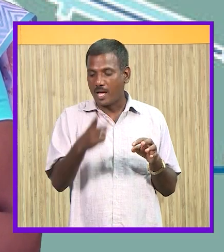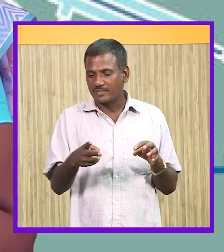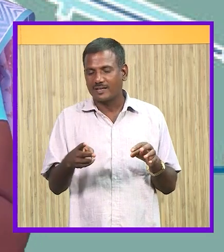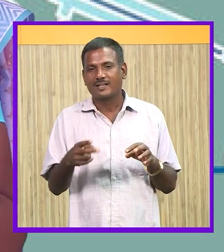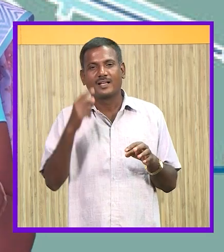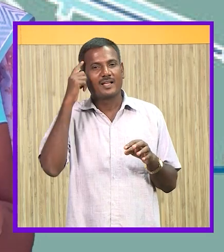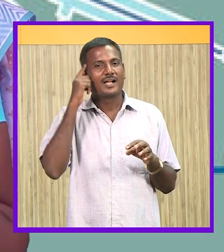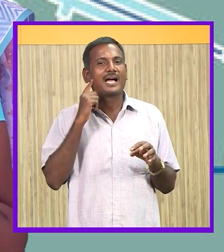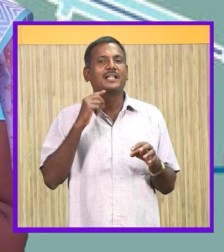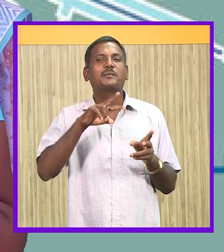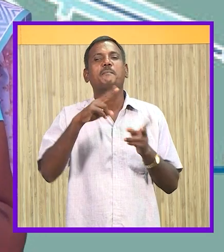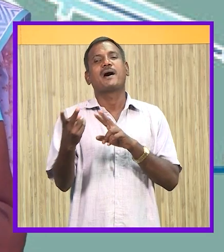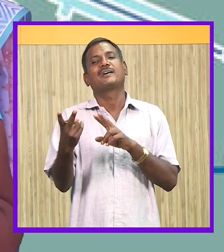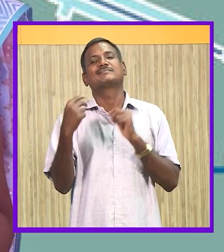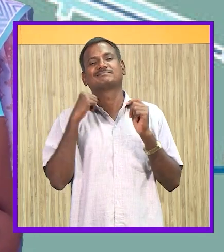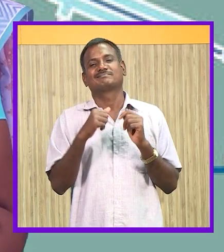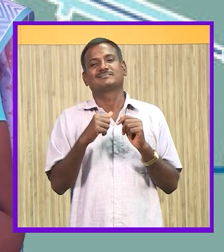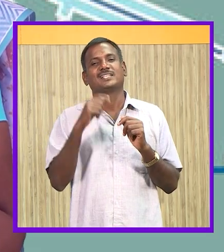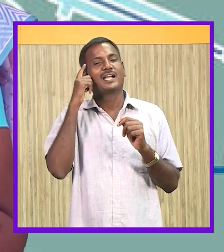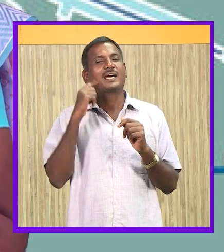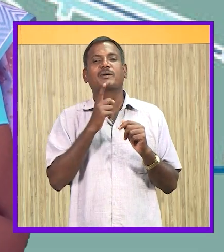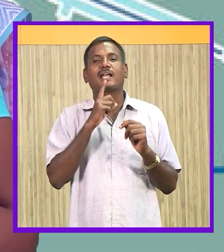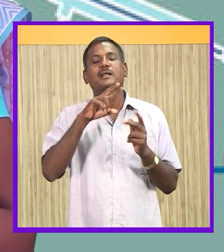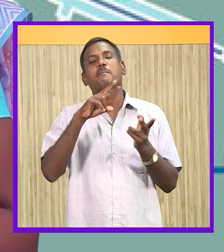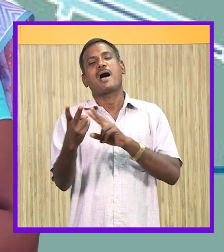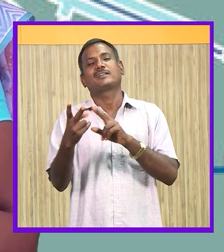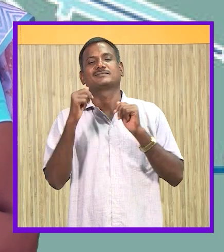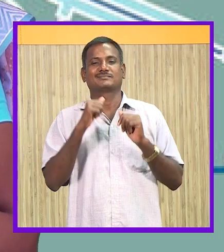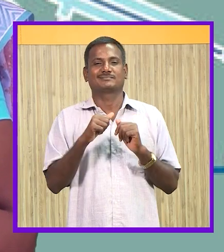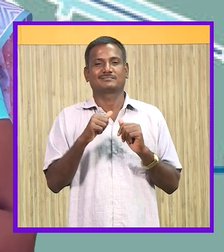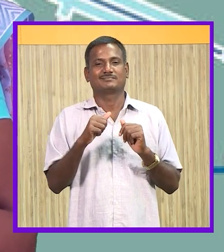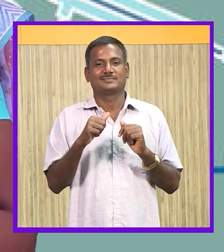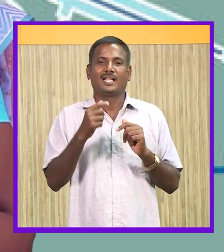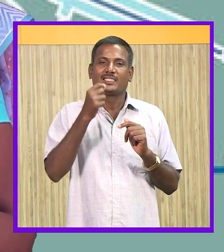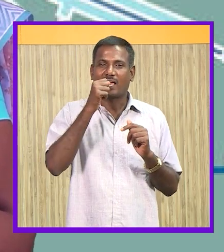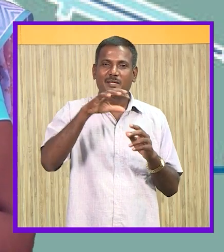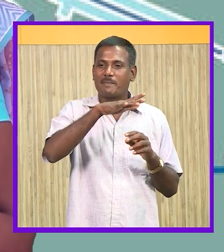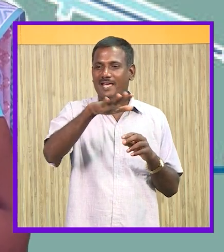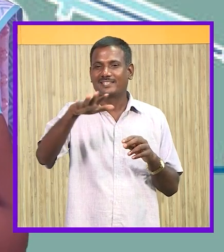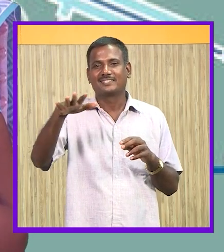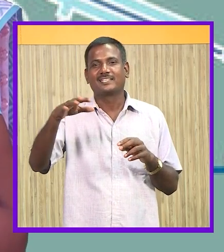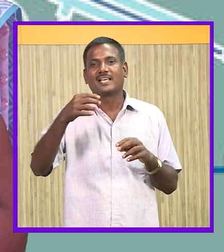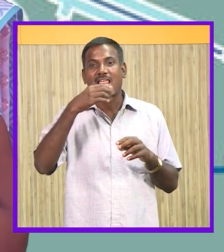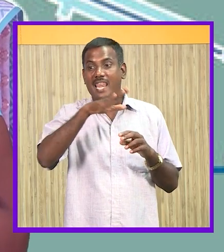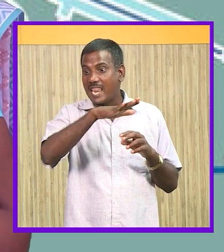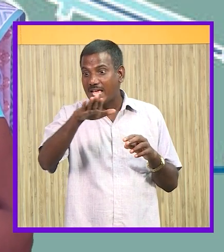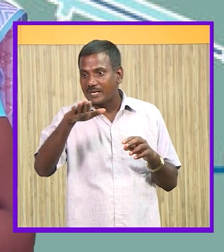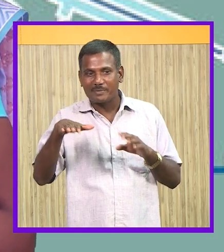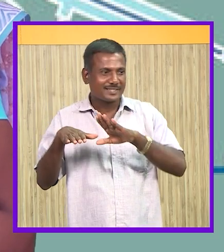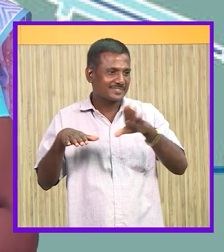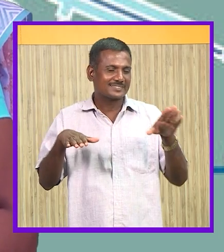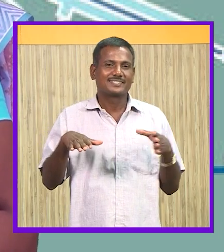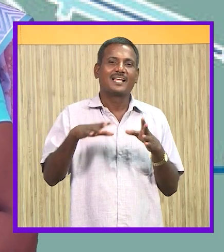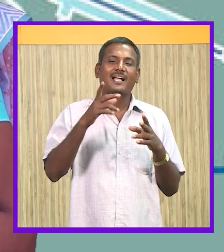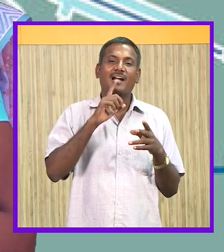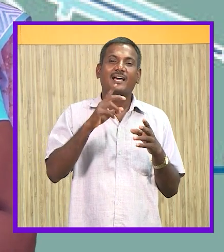பார்க்கும்போது ஆணியோட கலர் எப்படி மாறியிருக்கும்? கம்ப்ளீட்டாக ஒரு செம்பழுப்பு கலரில் மாறியிருக்கும். அந்த தண்ணிக்கு மேலே கூட சில நேரம் சில லேயர் மிதக்கும் இல்லையா.